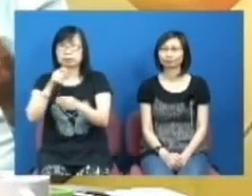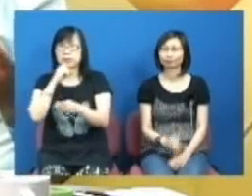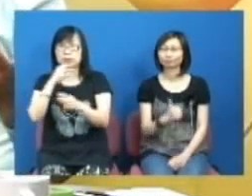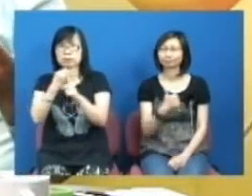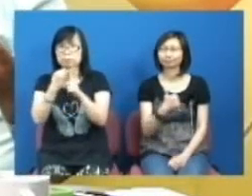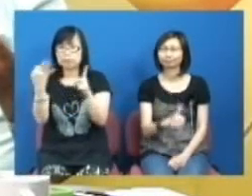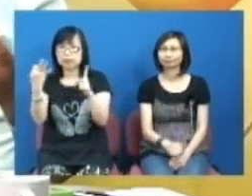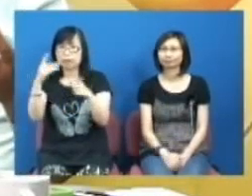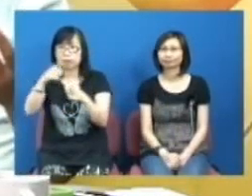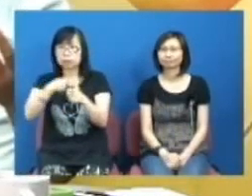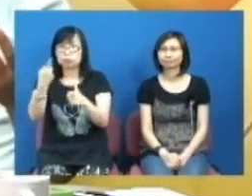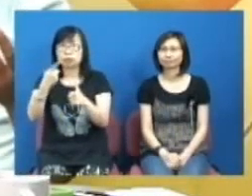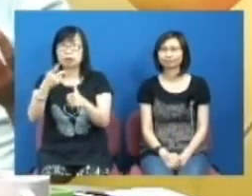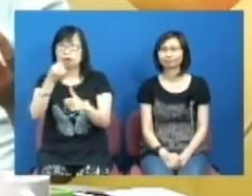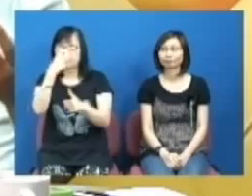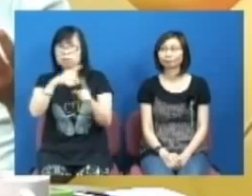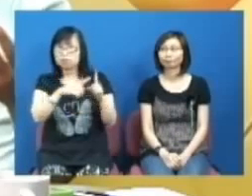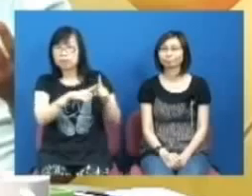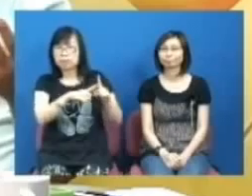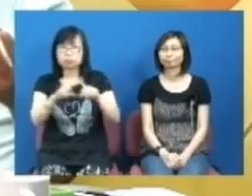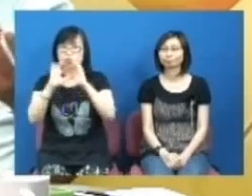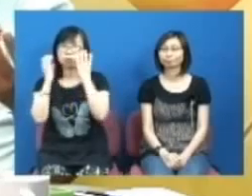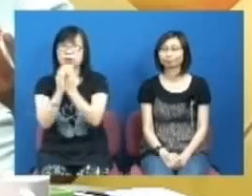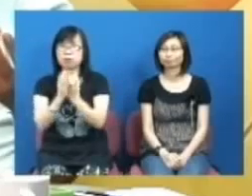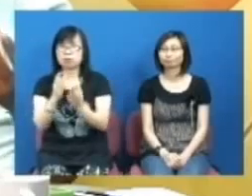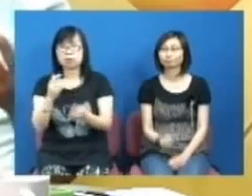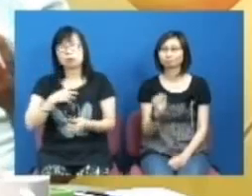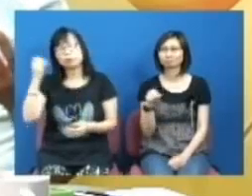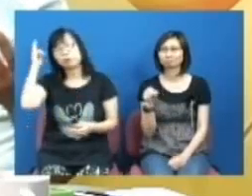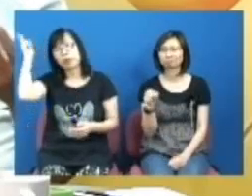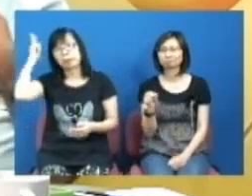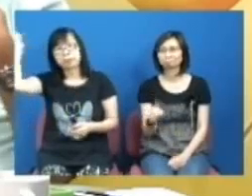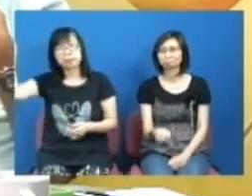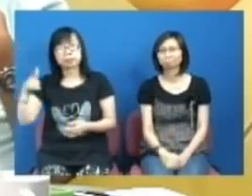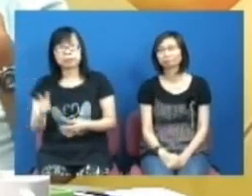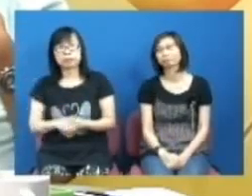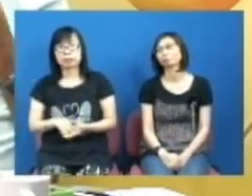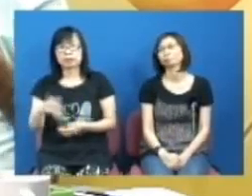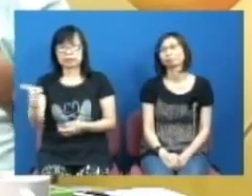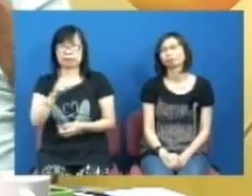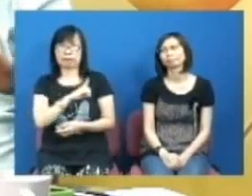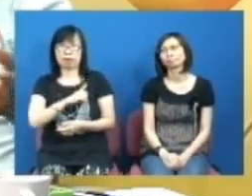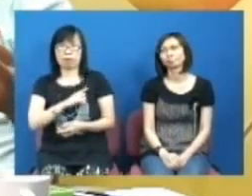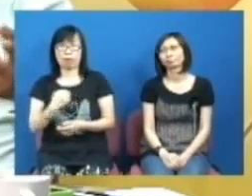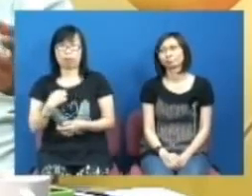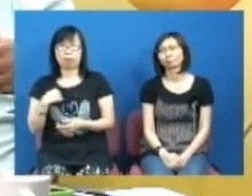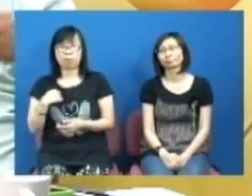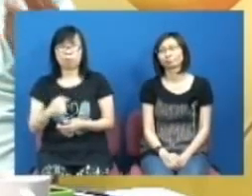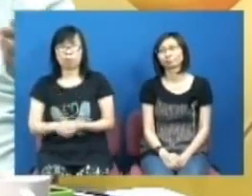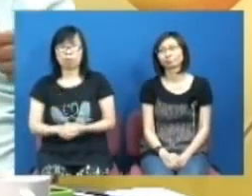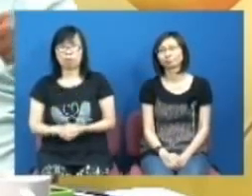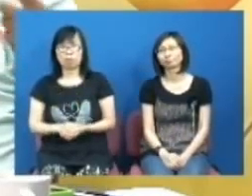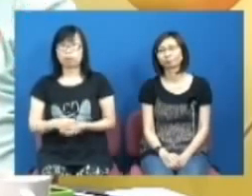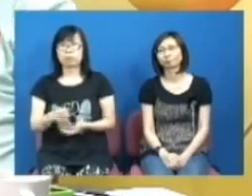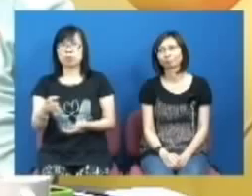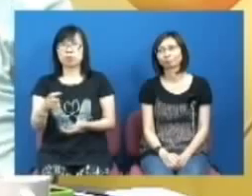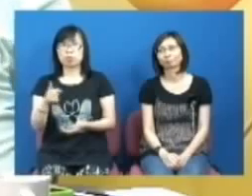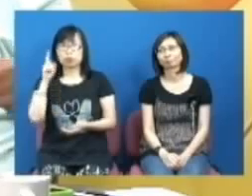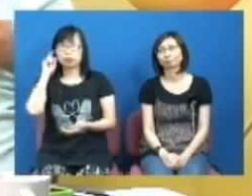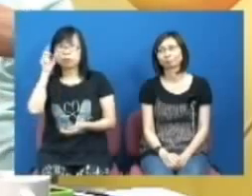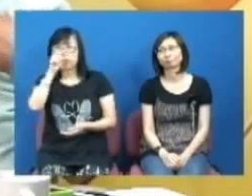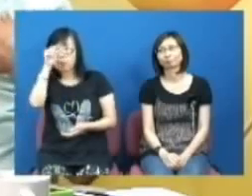民主黨是無所作為的，是發夢拿多幾席而已。你看我 我不停咁樣要倒董